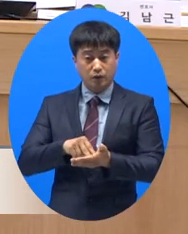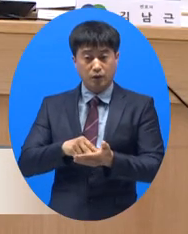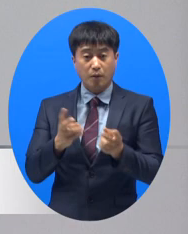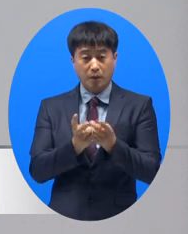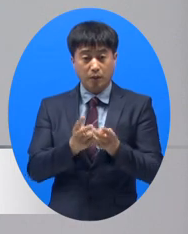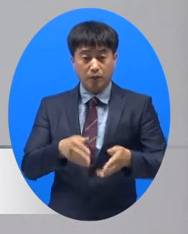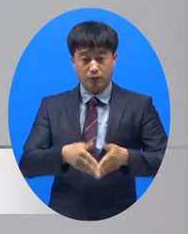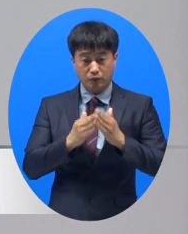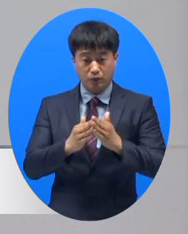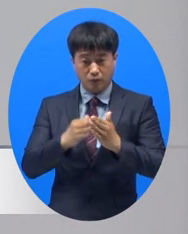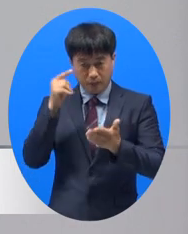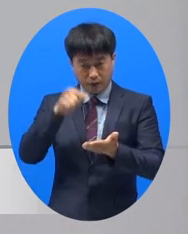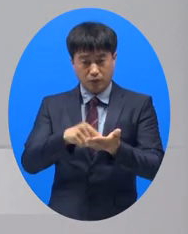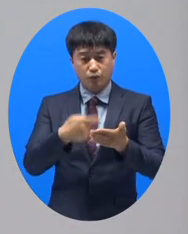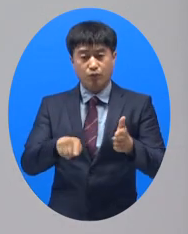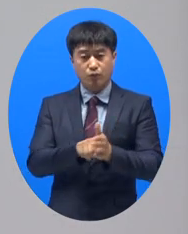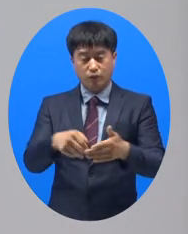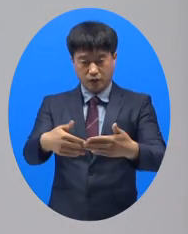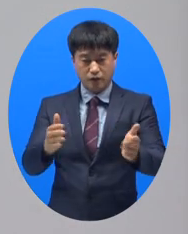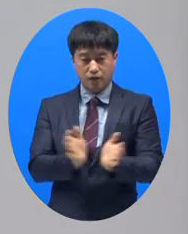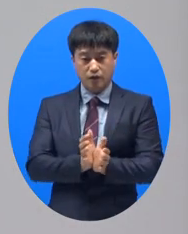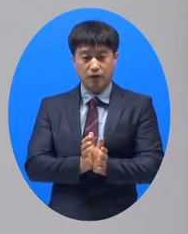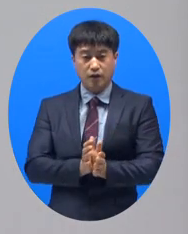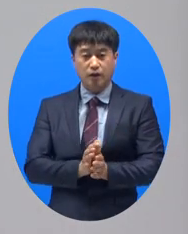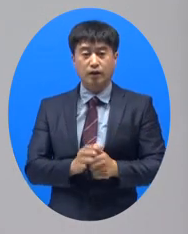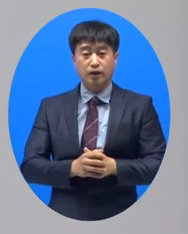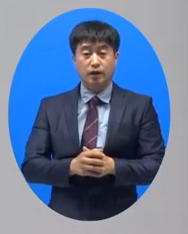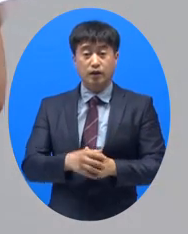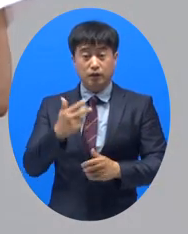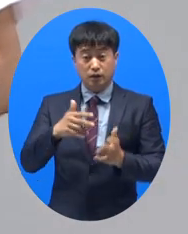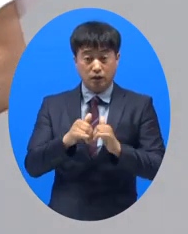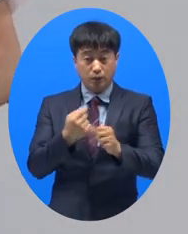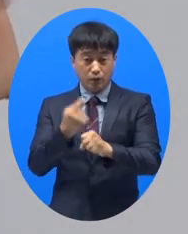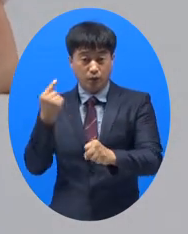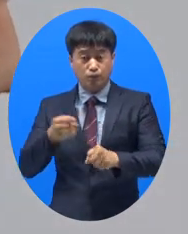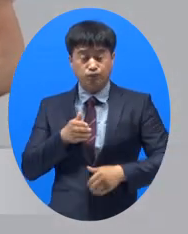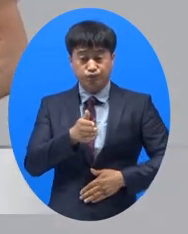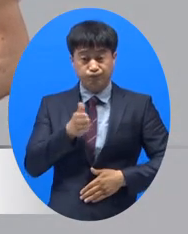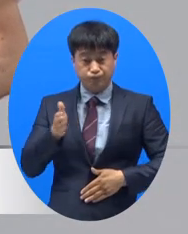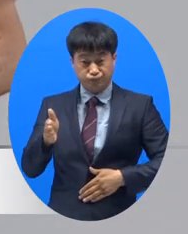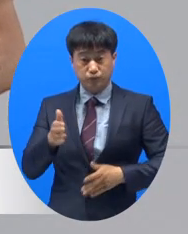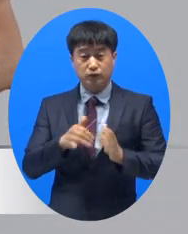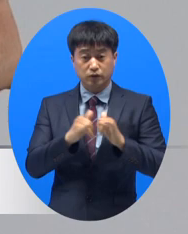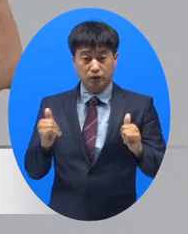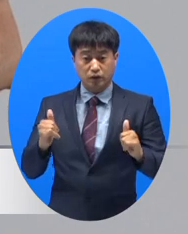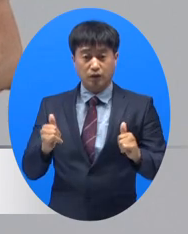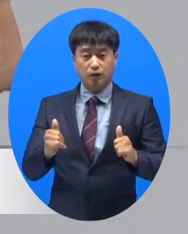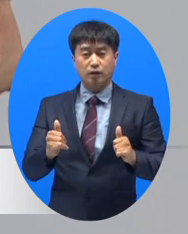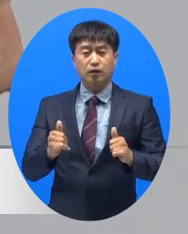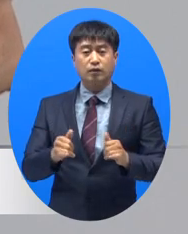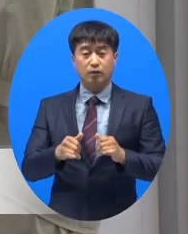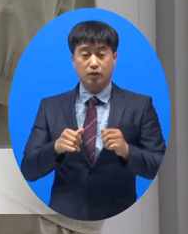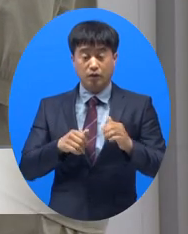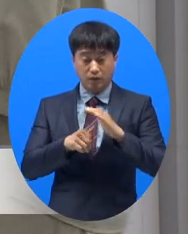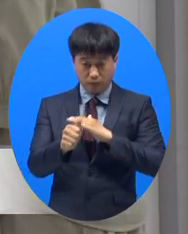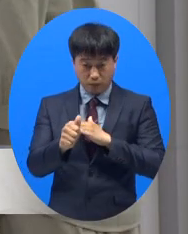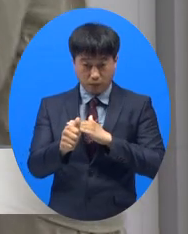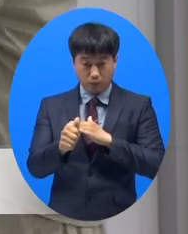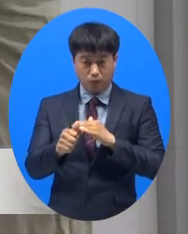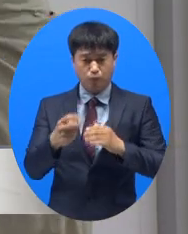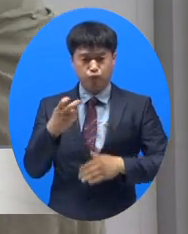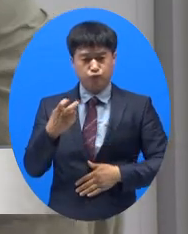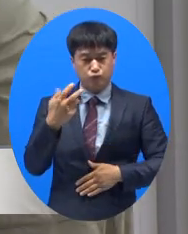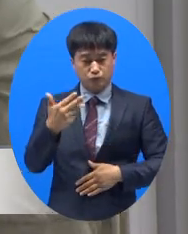위한 민관정책협의체입니다. 당연직 7명 외에도 분야별 전문가와 행정정치시민사회 대표인사